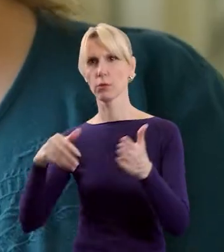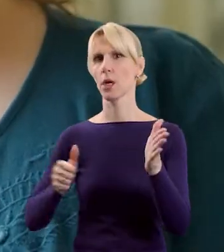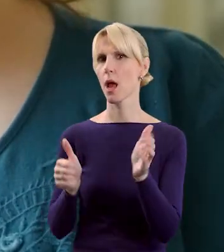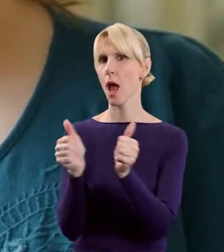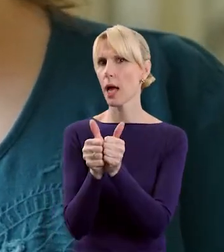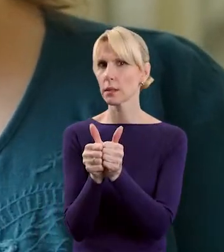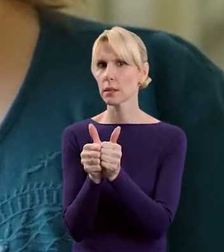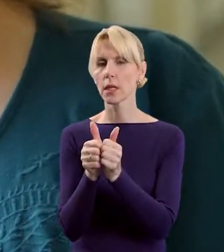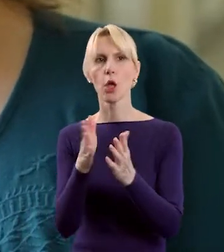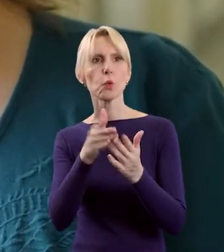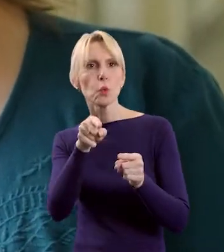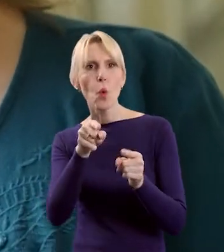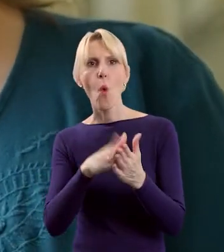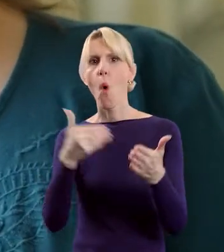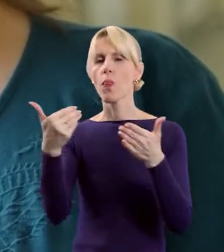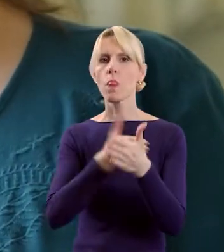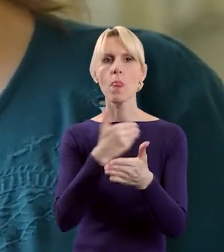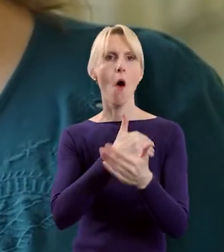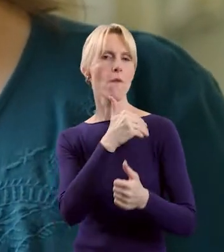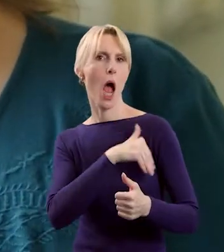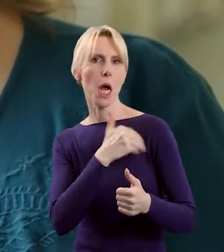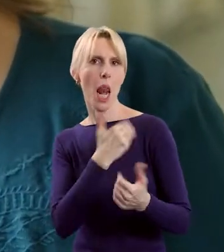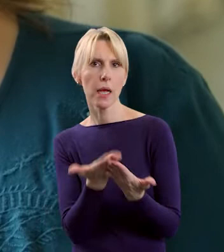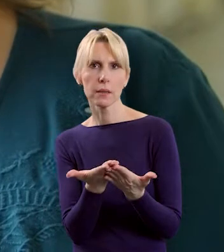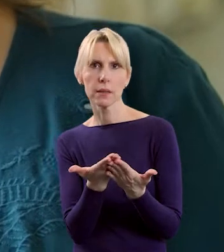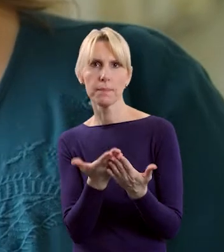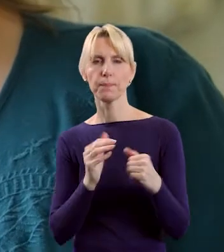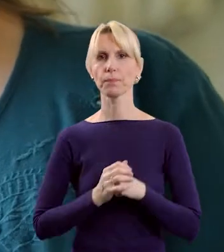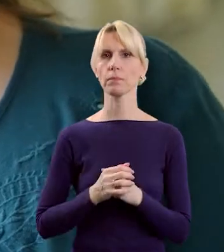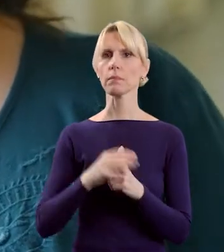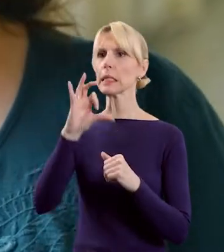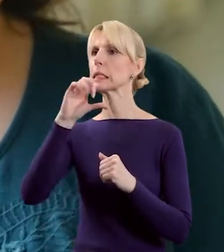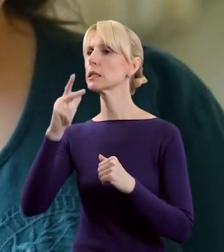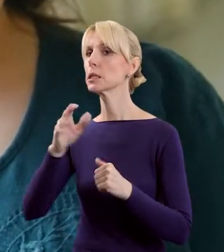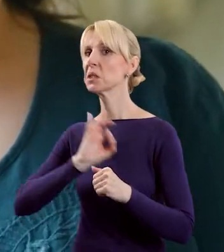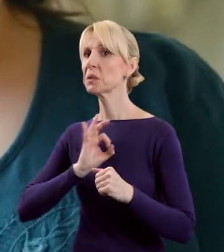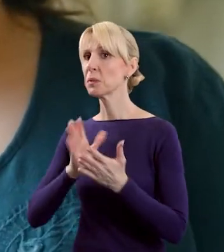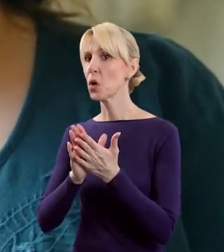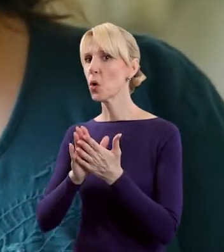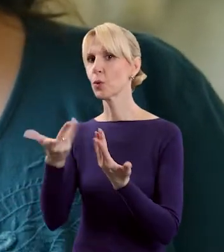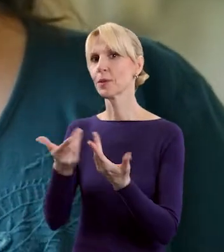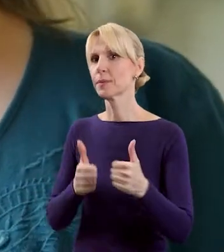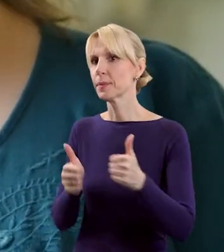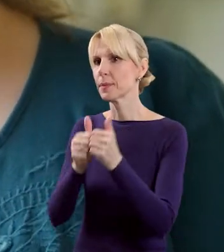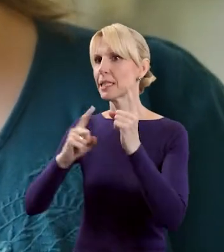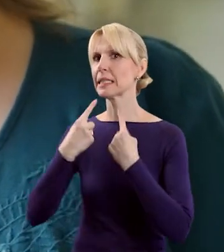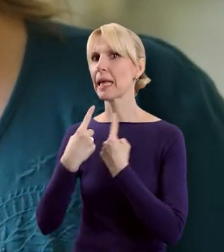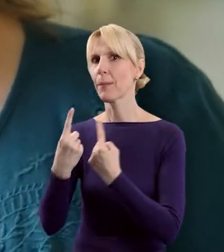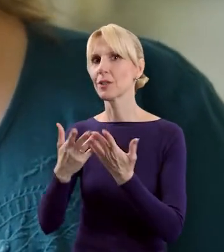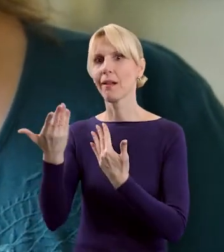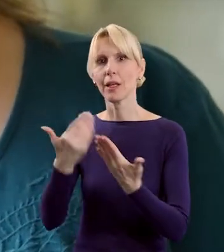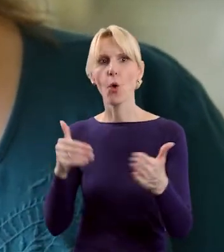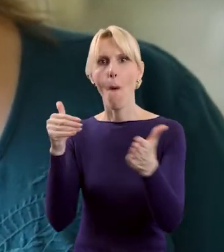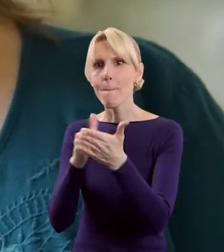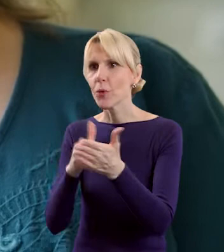delikatnie wprowadzał go w nową klasę. I kiedy syn radził sobie w niej samodzielnie, pozostawiał go z dziećmi samego. Natomiast kiedy